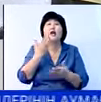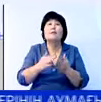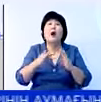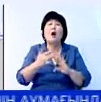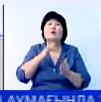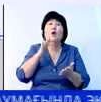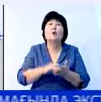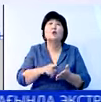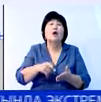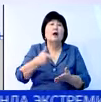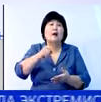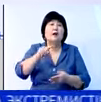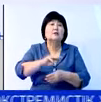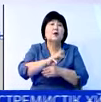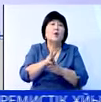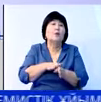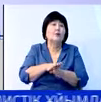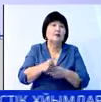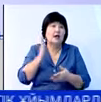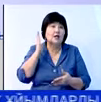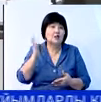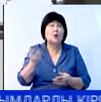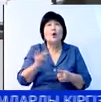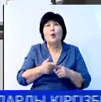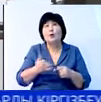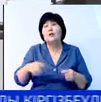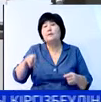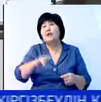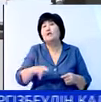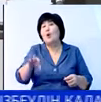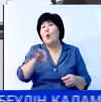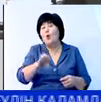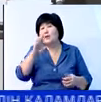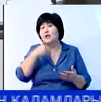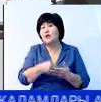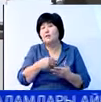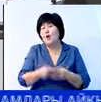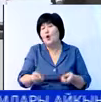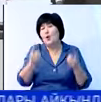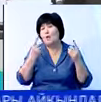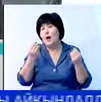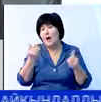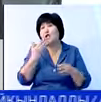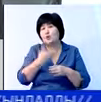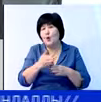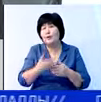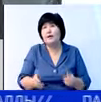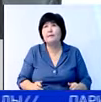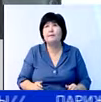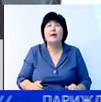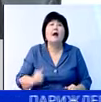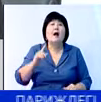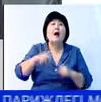аудан орталығын көгілдір отынмен толықтай қамтамасыз ету. Осы мақсатта республикалық және облыстық бюджеттен қомақты қаржы бөлініпті. Алдағы